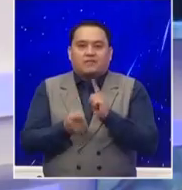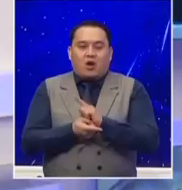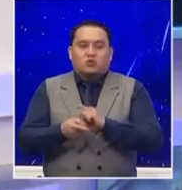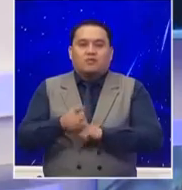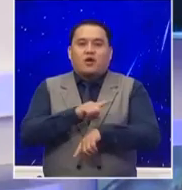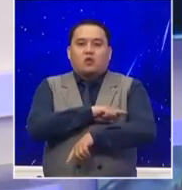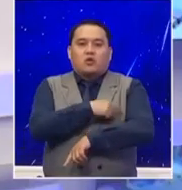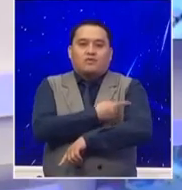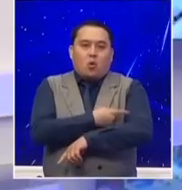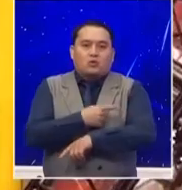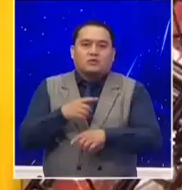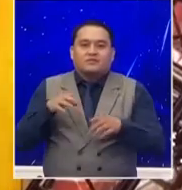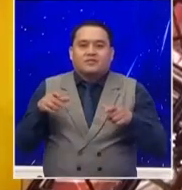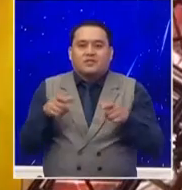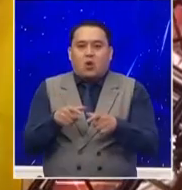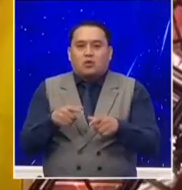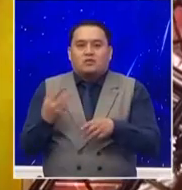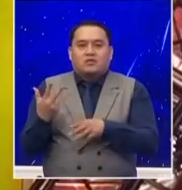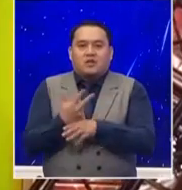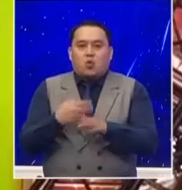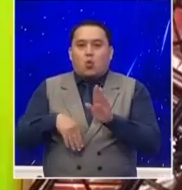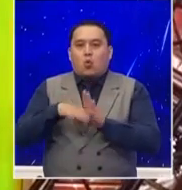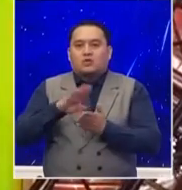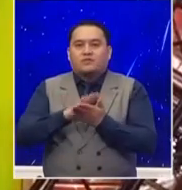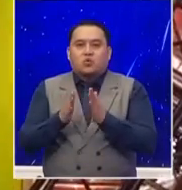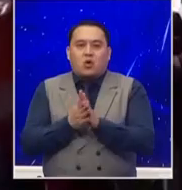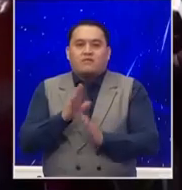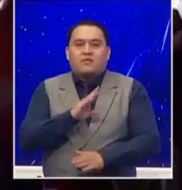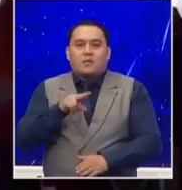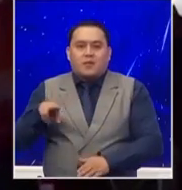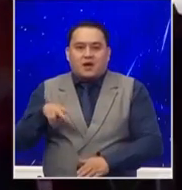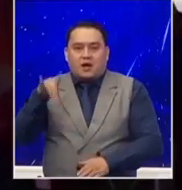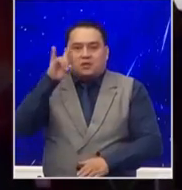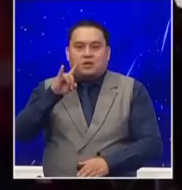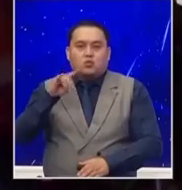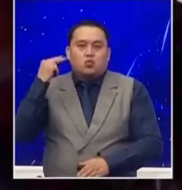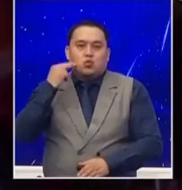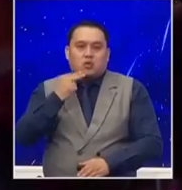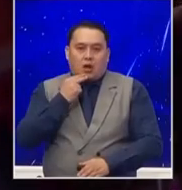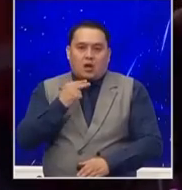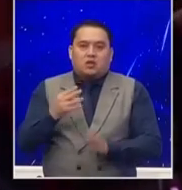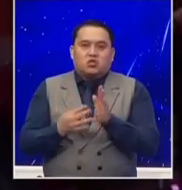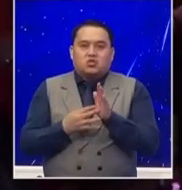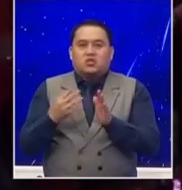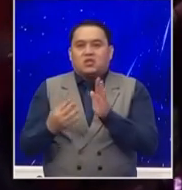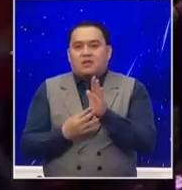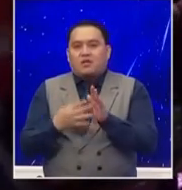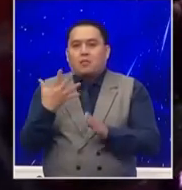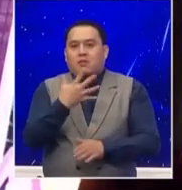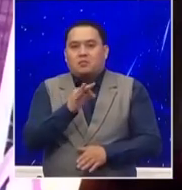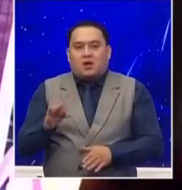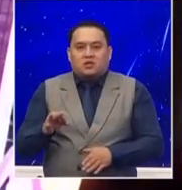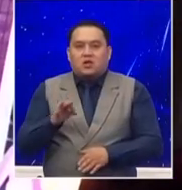санитарного кризиса. В третьем квартале в связи с улучшением эпидемической ситуации ВВП страны вырос на 4,9%,